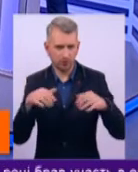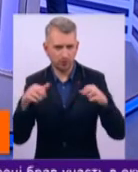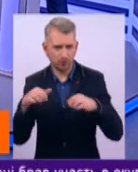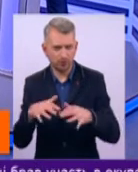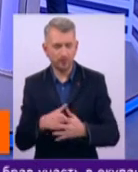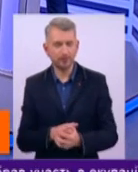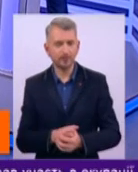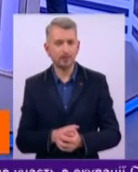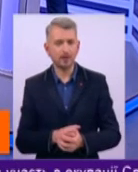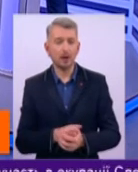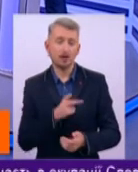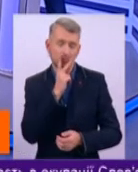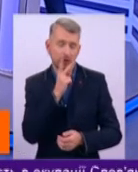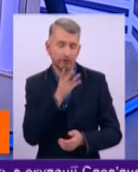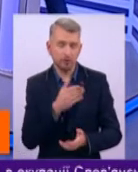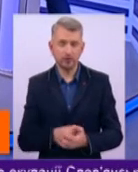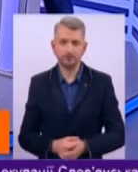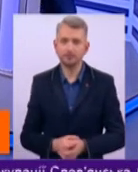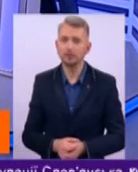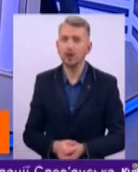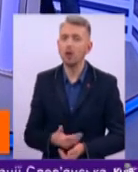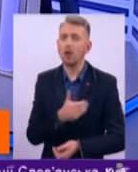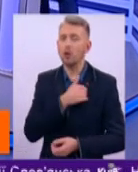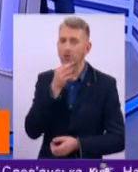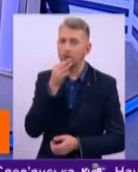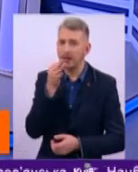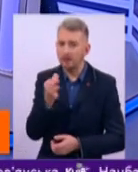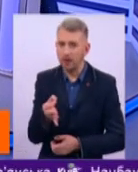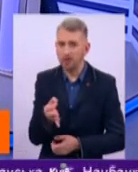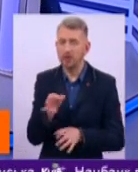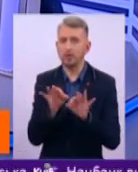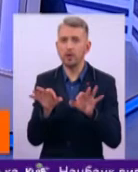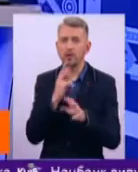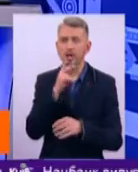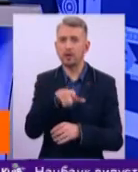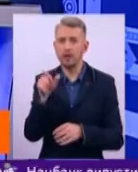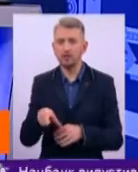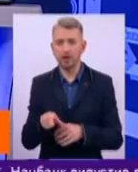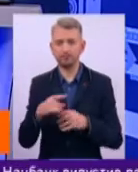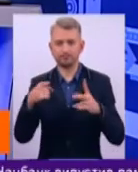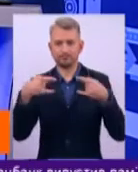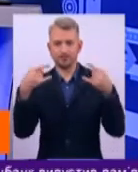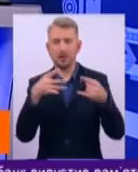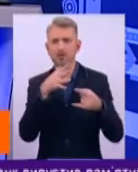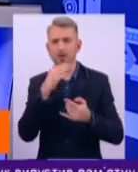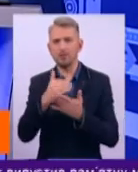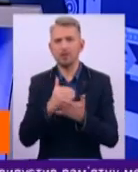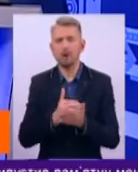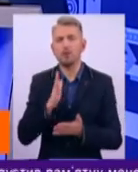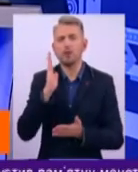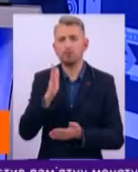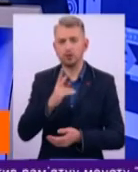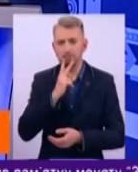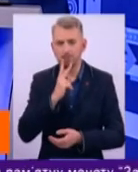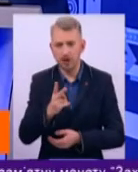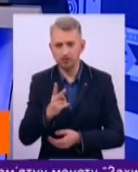гадунку. Подивимося. Угу. Ну, власне, я хочу зазначити і пояснити нашим глядачам на плазмі, власне, під час ефіру ви будете